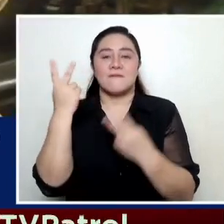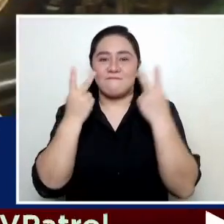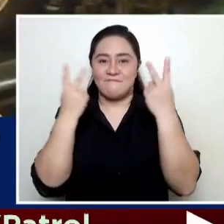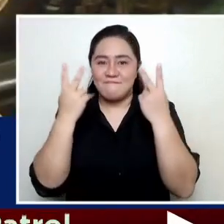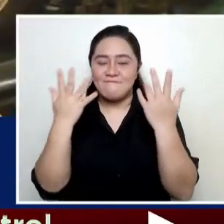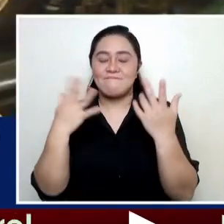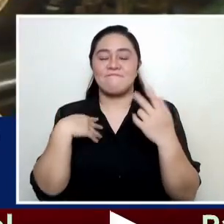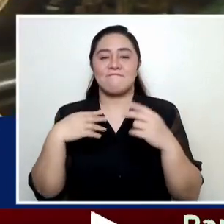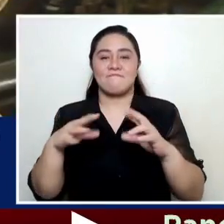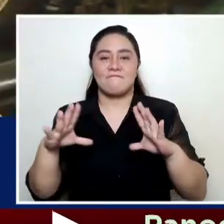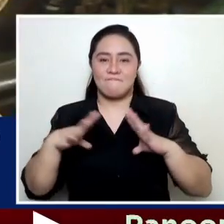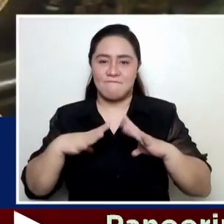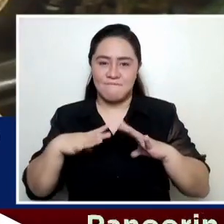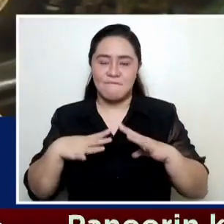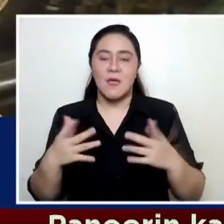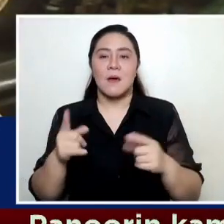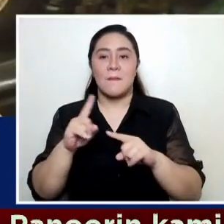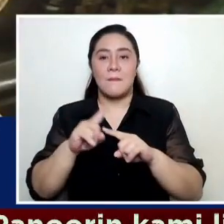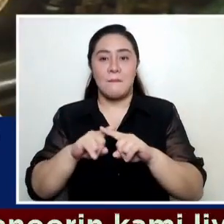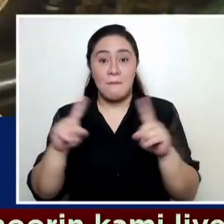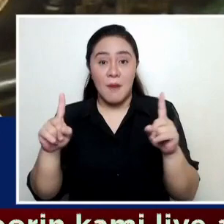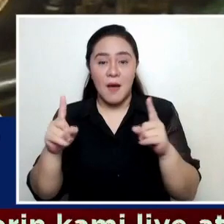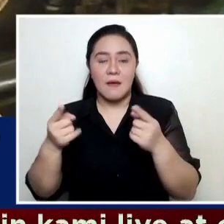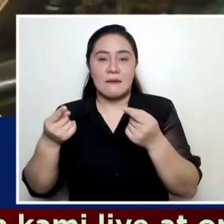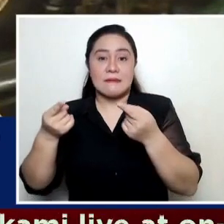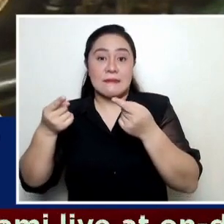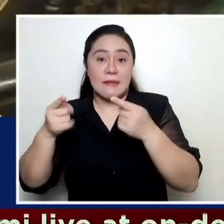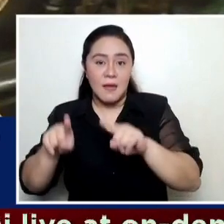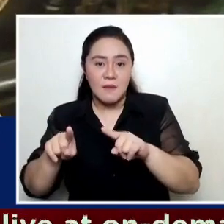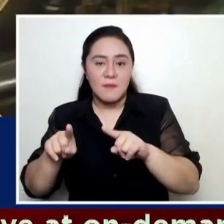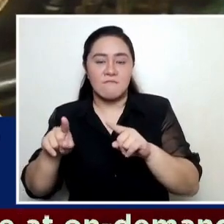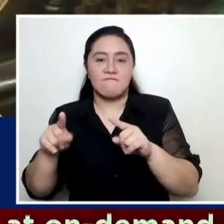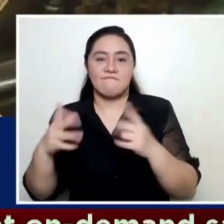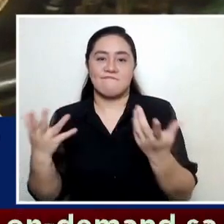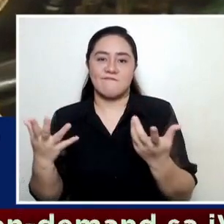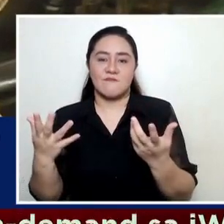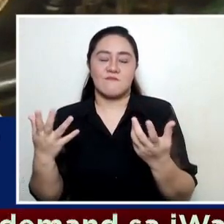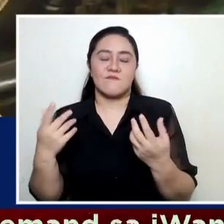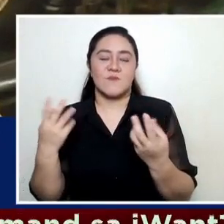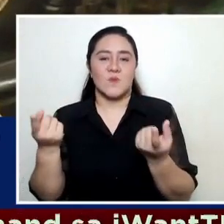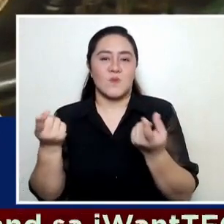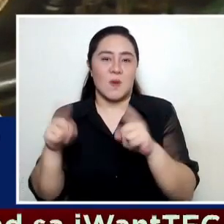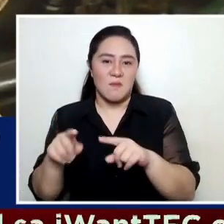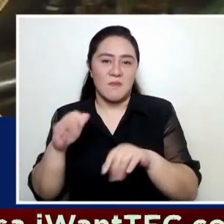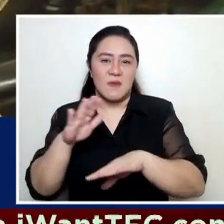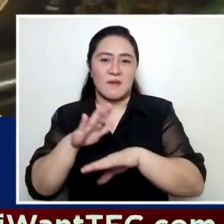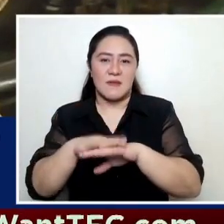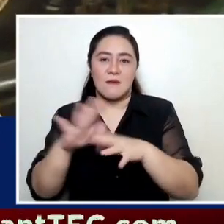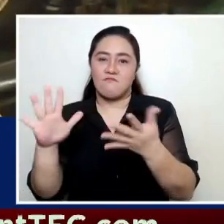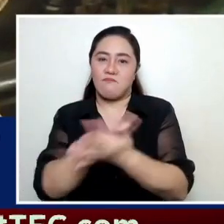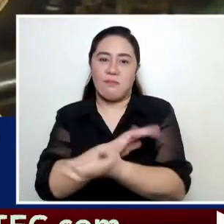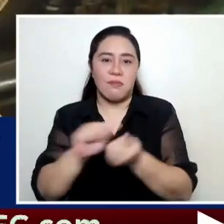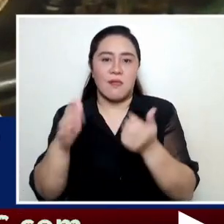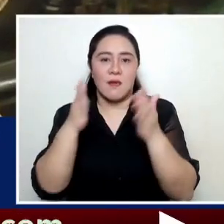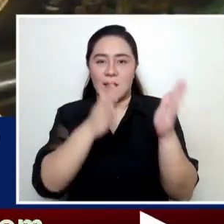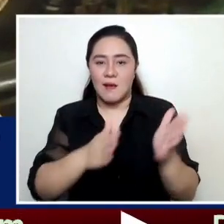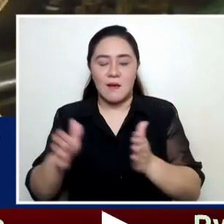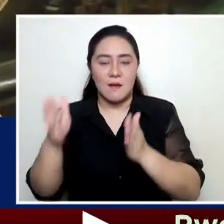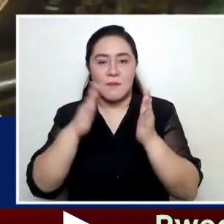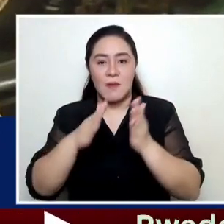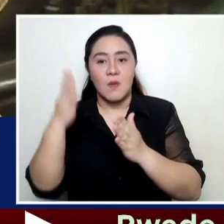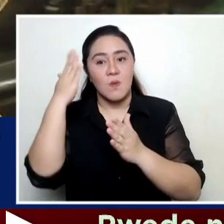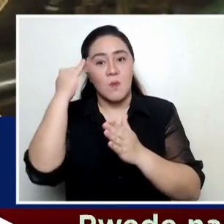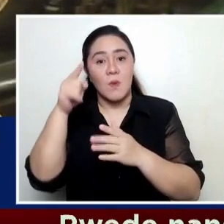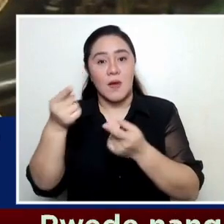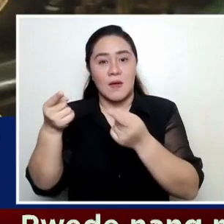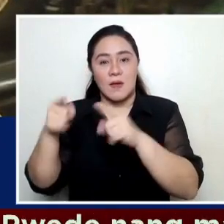ang kalunos na sira ng kalunos-lunos na insidente na pamamaril ang kanilang mga plano. Dagdag pa ng mga Furigay, tila